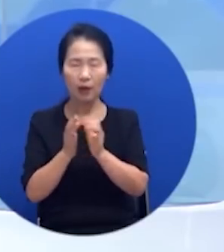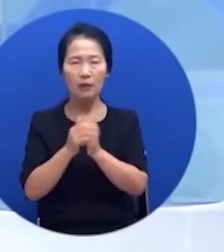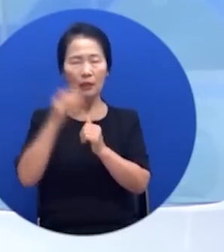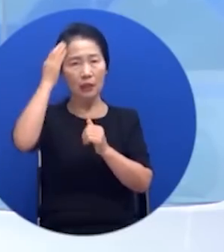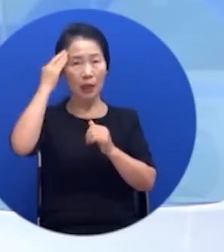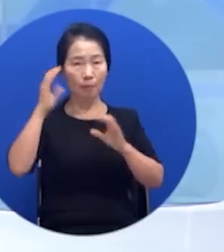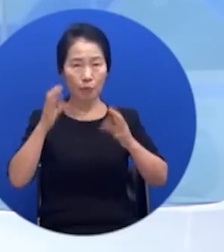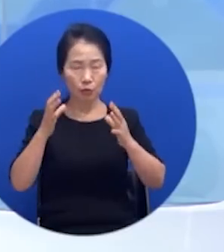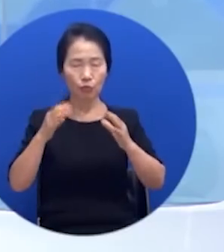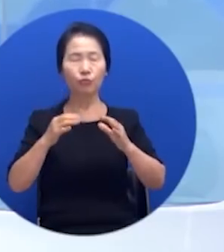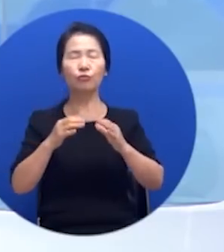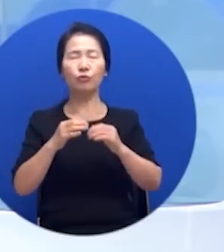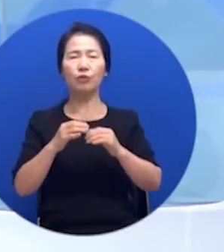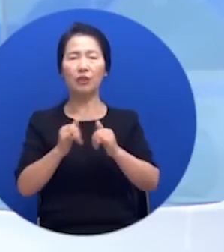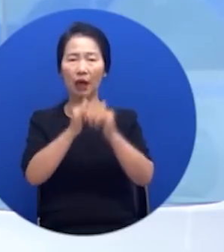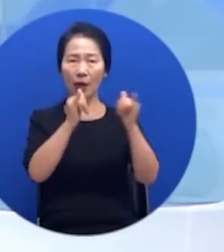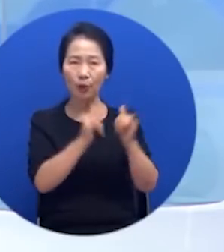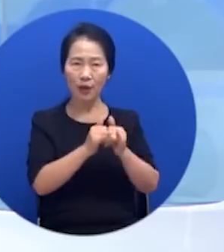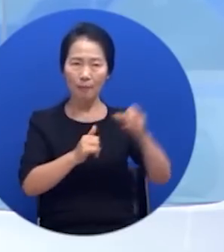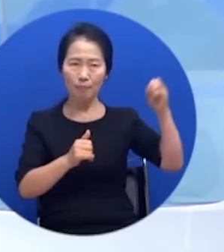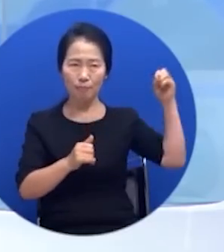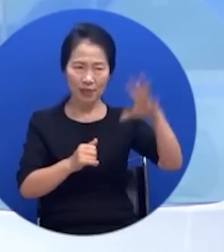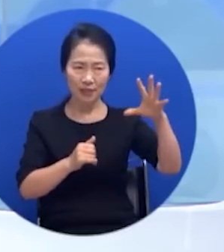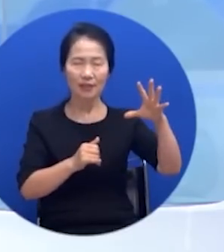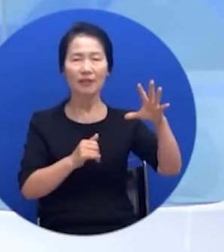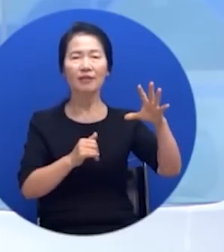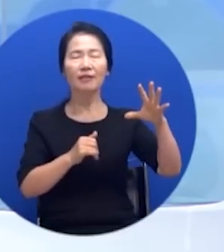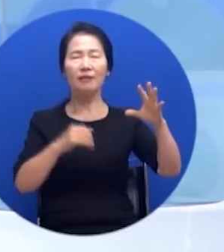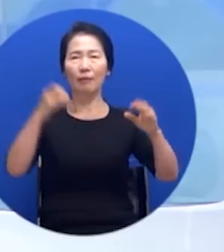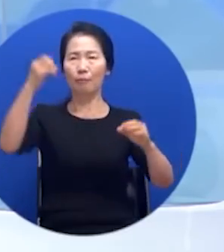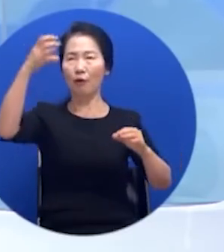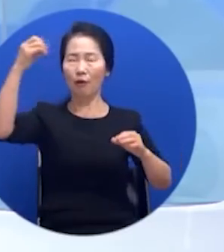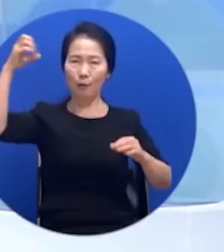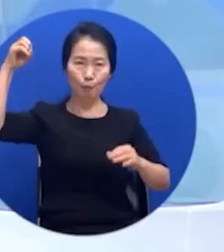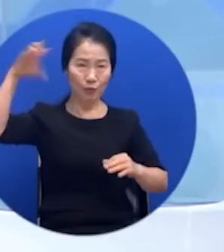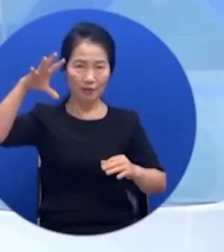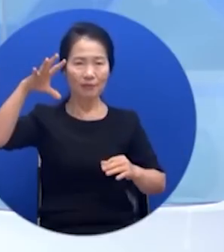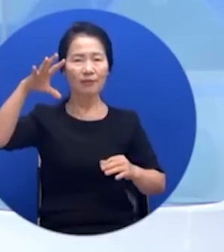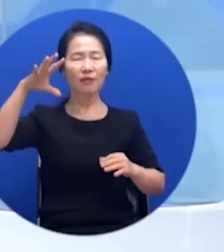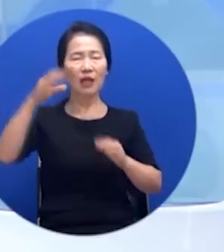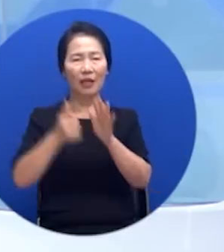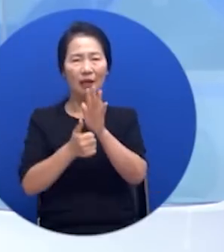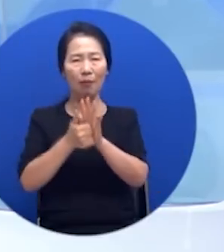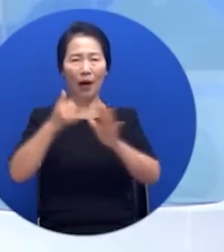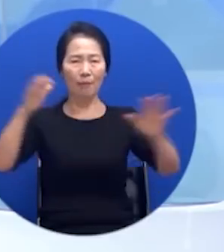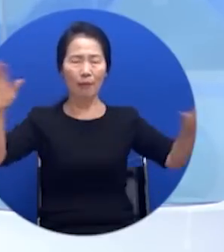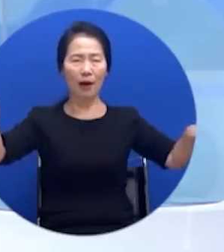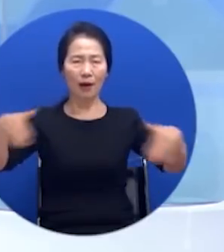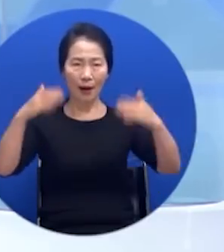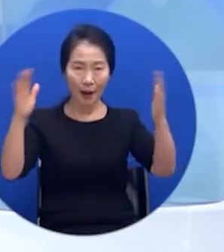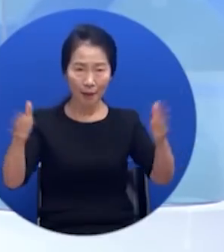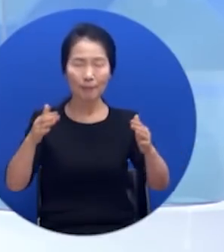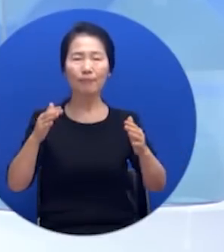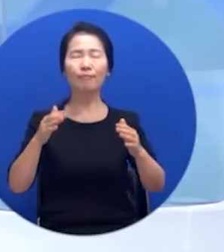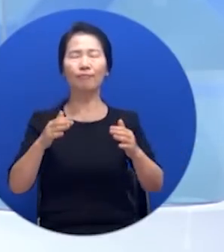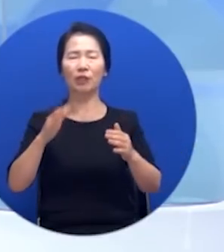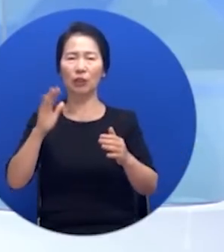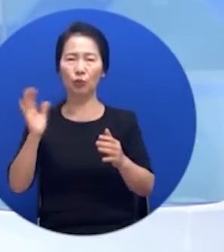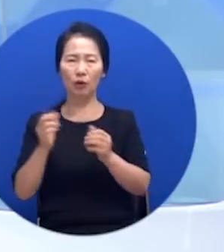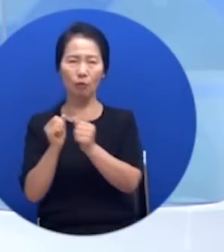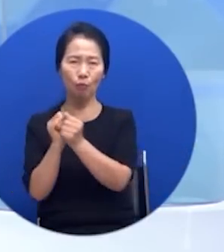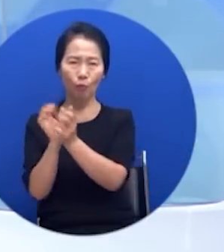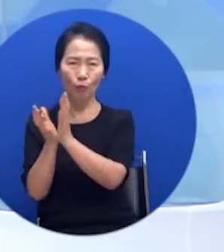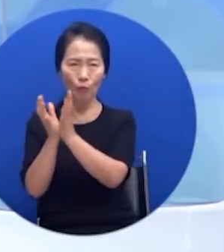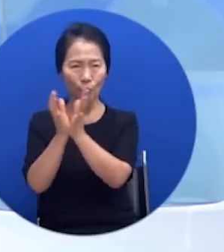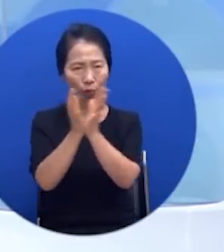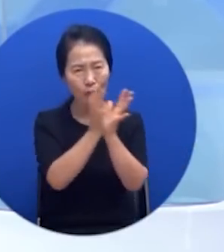대한민국 사회에 햇빛이 되고 별빛이 되며 희망의 바람이 되어서 다시 꽃과